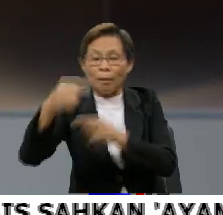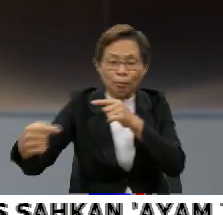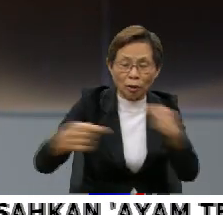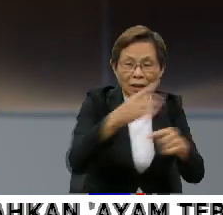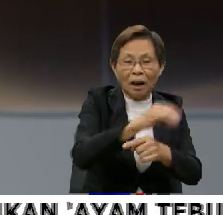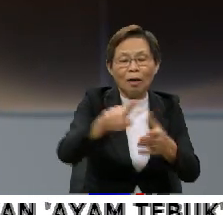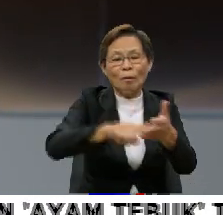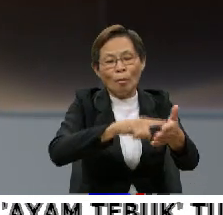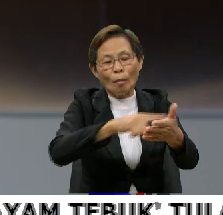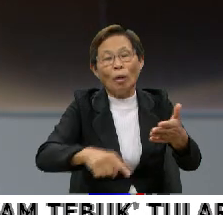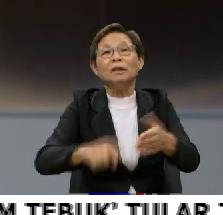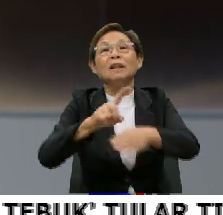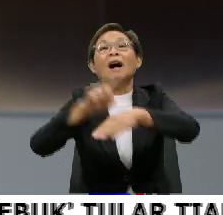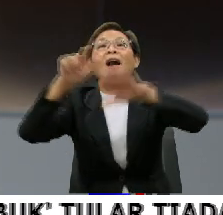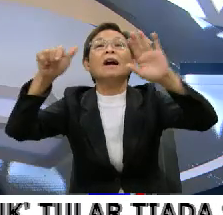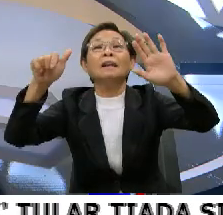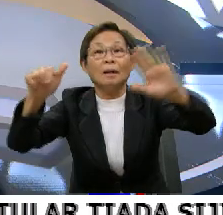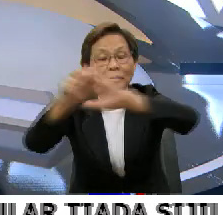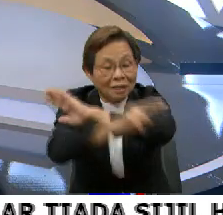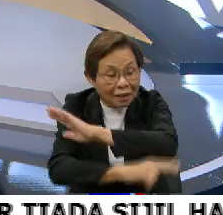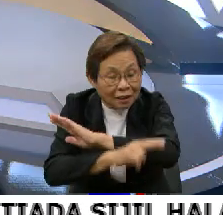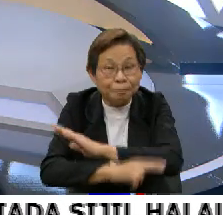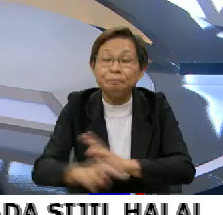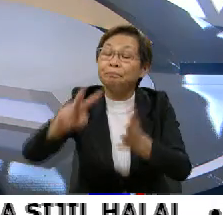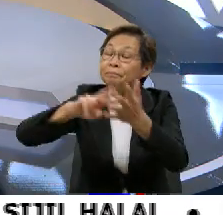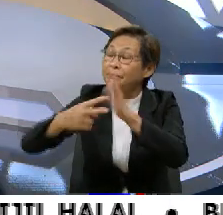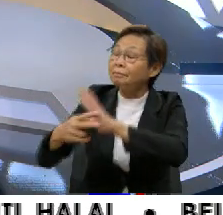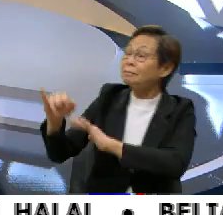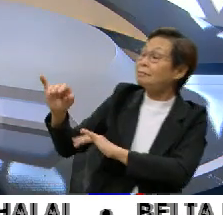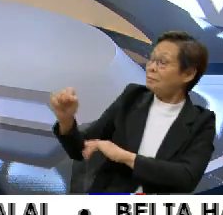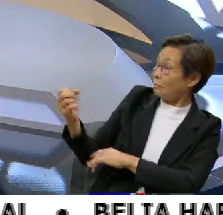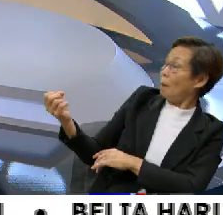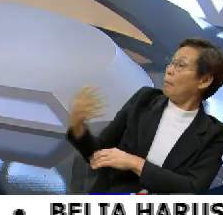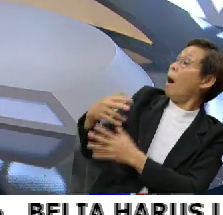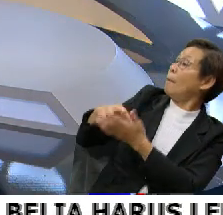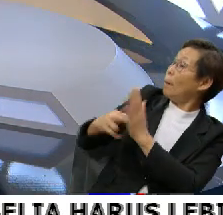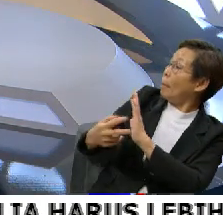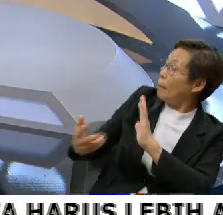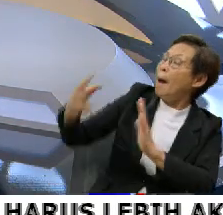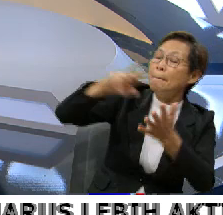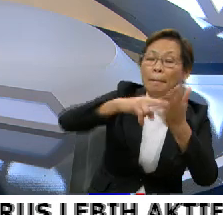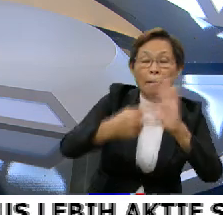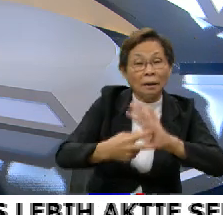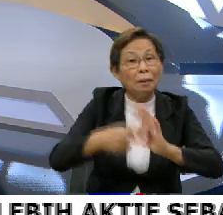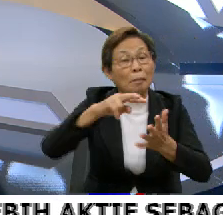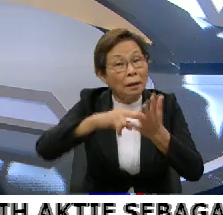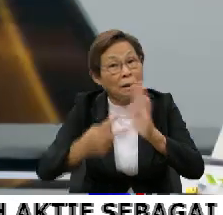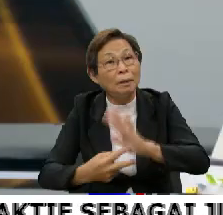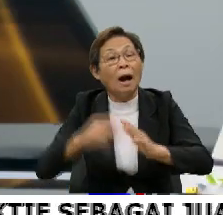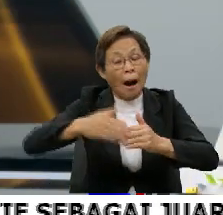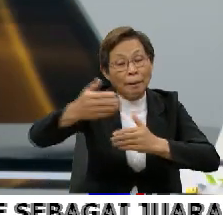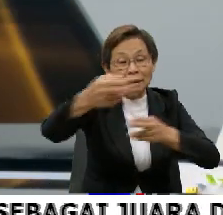dan juga akan mengundi di Enam Negeri nah oke Apa yang dimaksud oleh mismaya tadi juga memberi makna bahwasanya